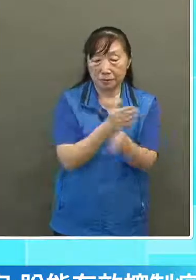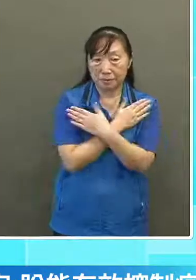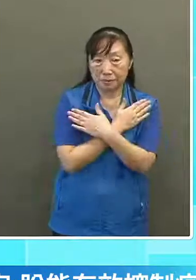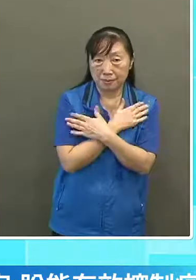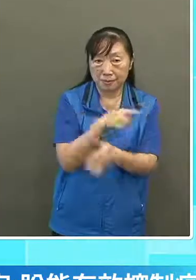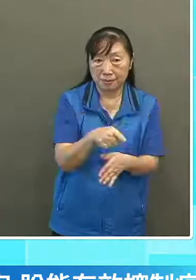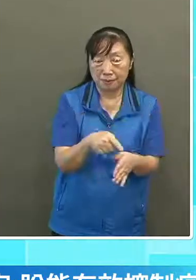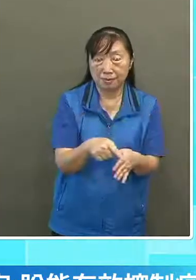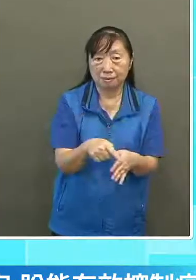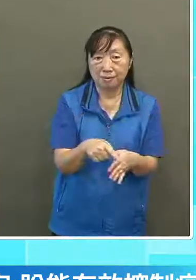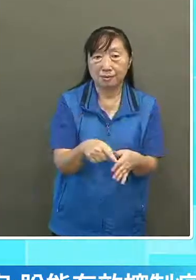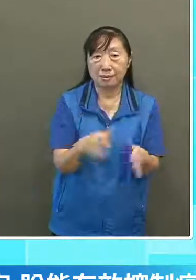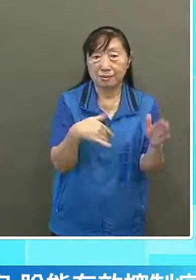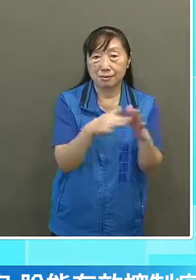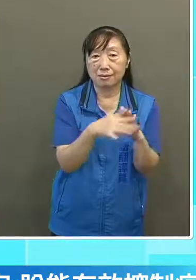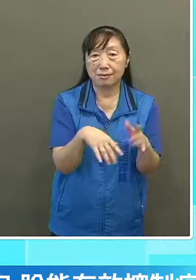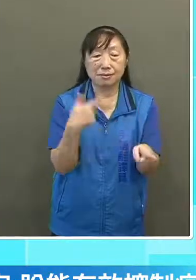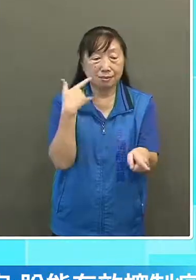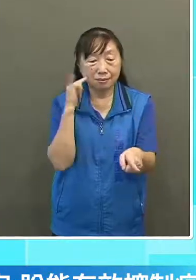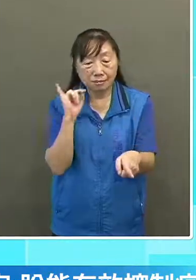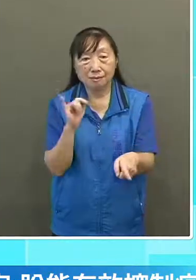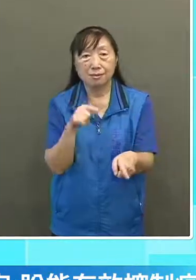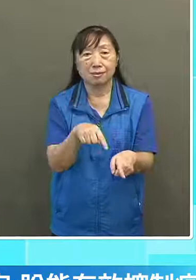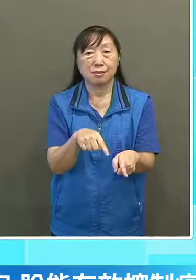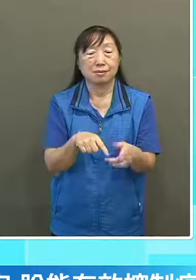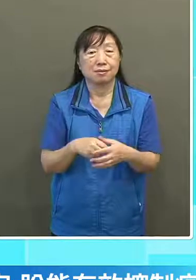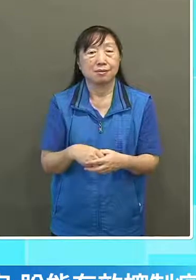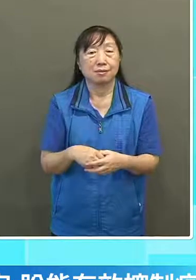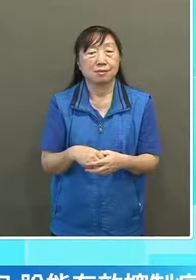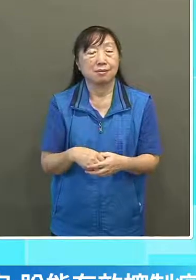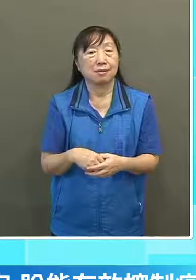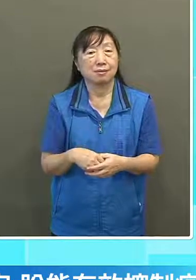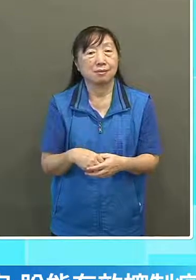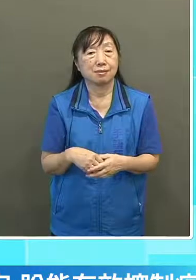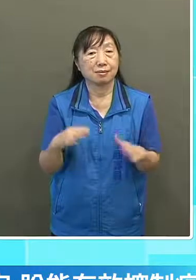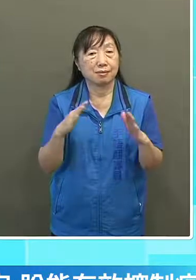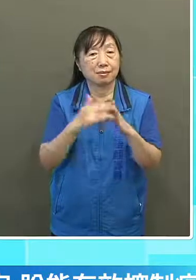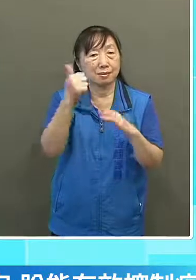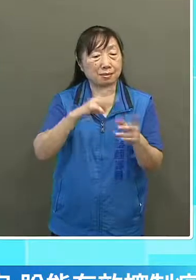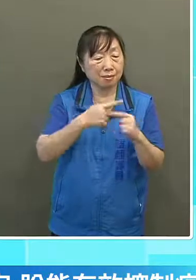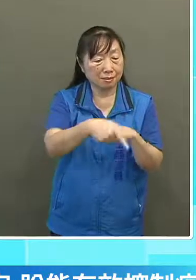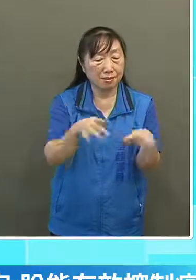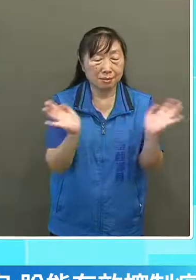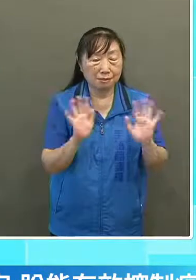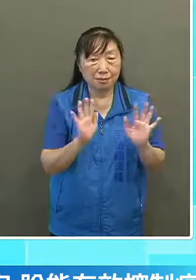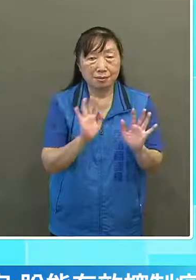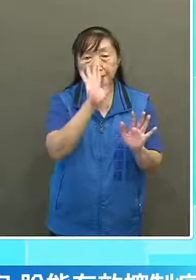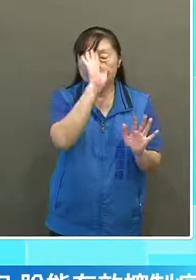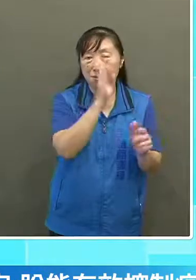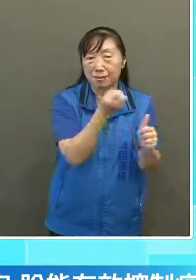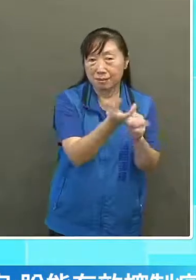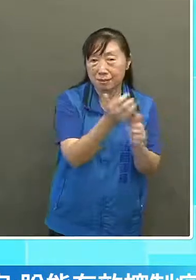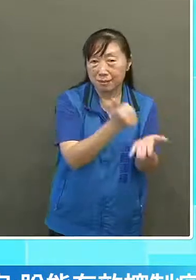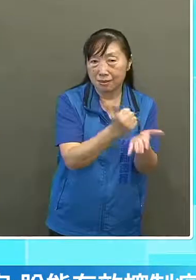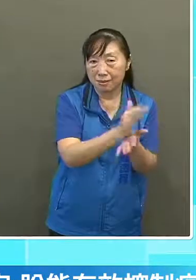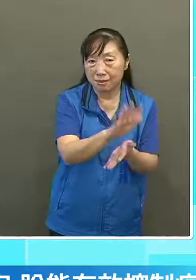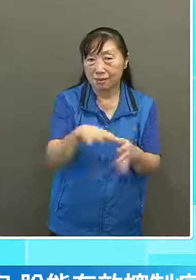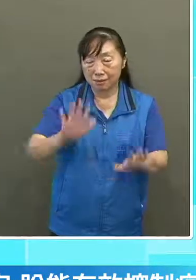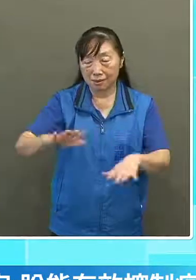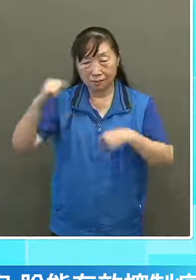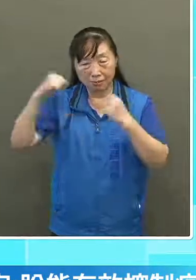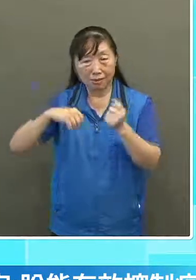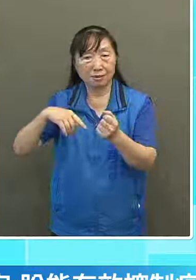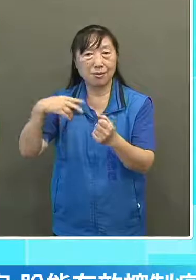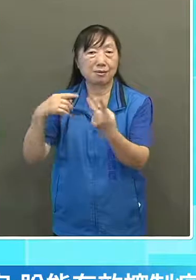家长跟他的这个又确诊， 然后到今天又新增了两个个